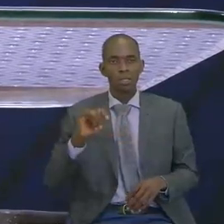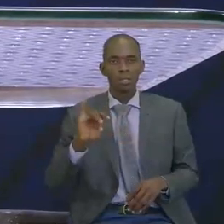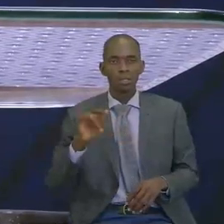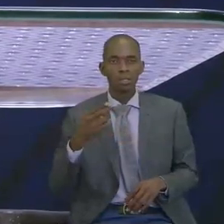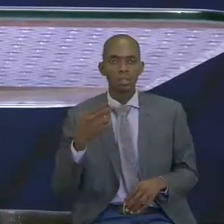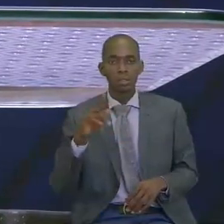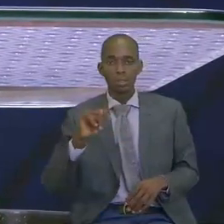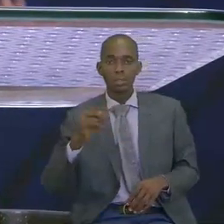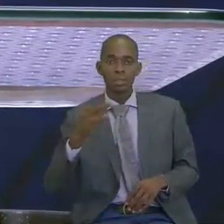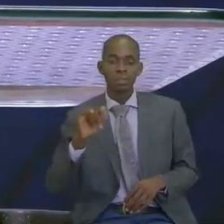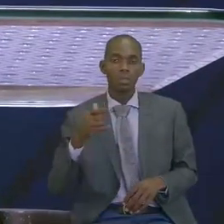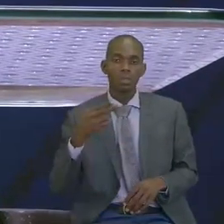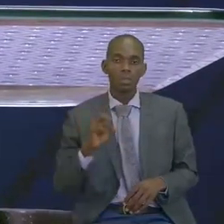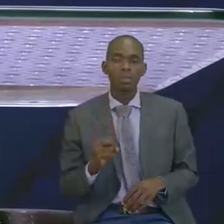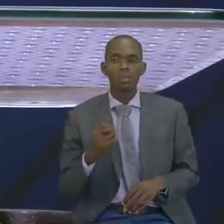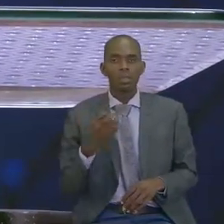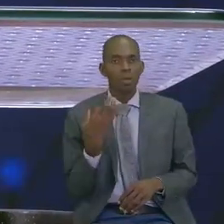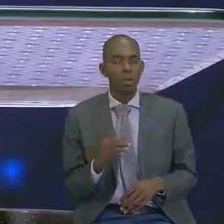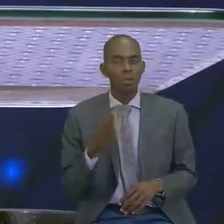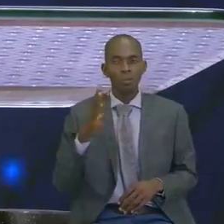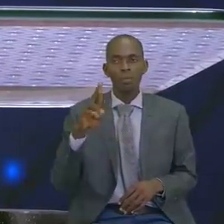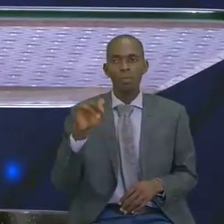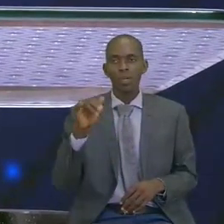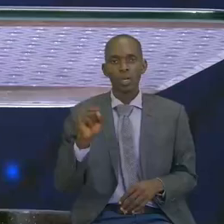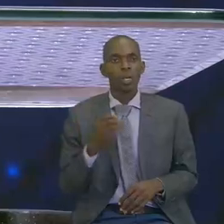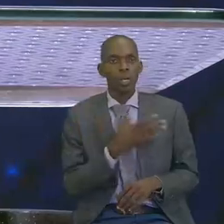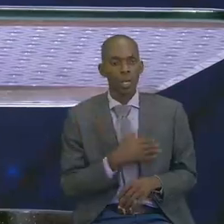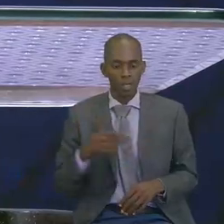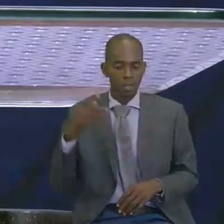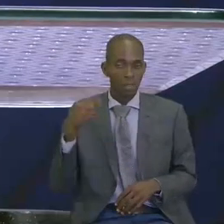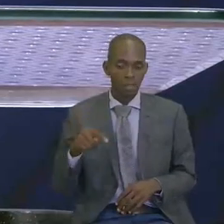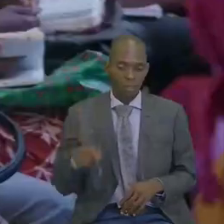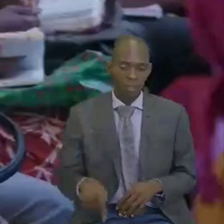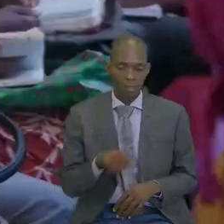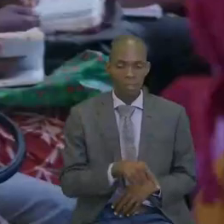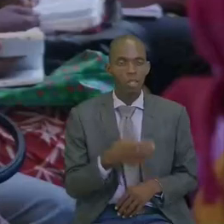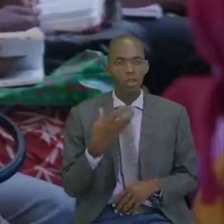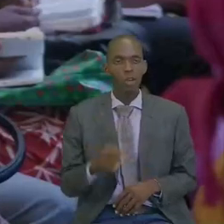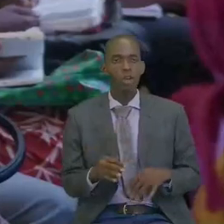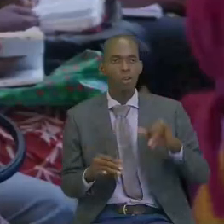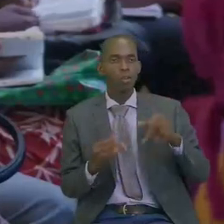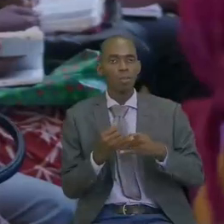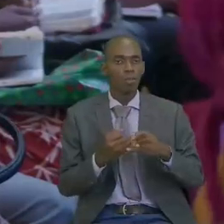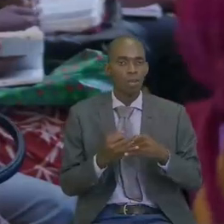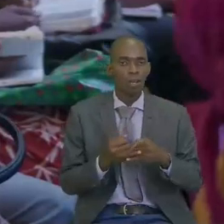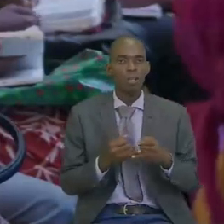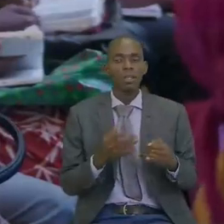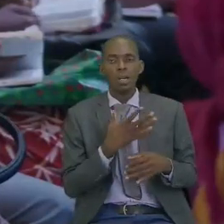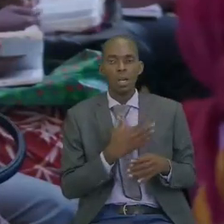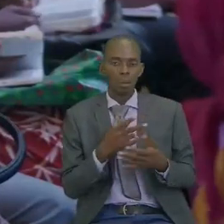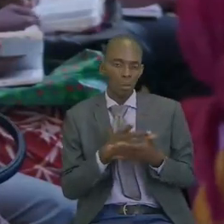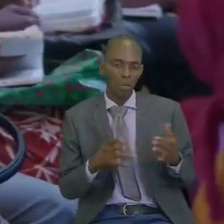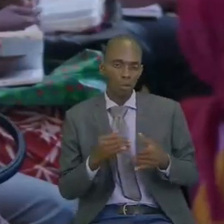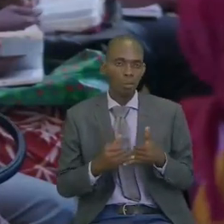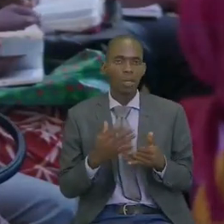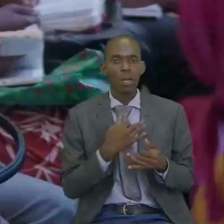d'airain. Et 33 nous dit ses jambes de fer, ses pieds en partie de fer et en partie